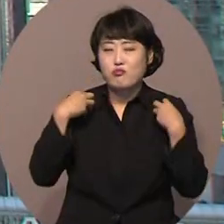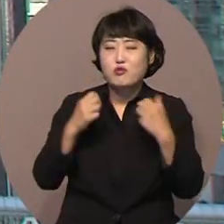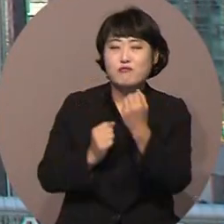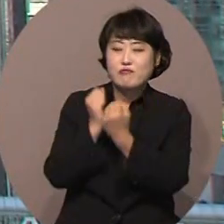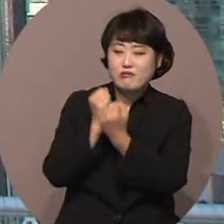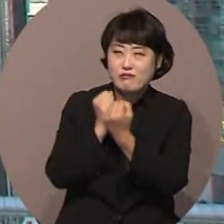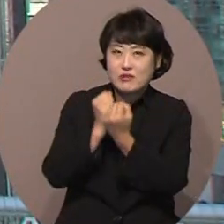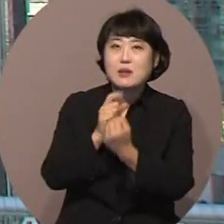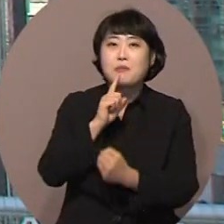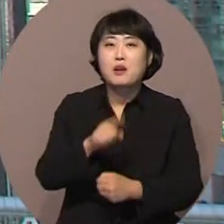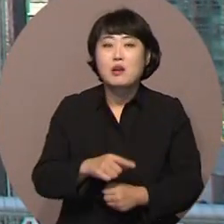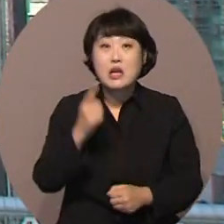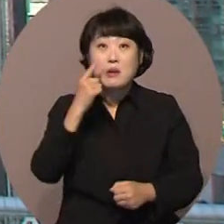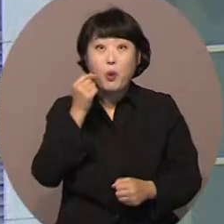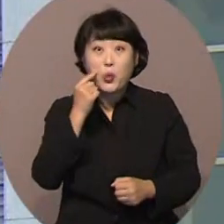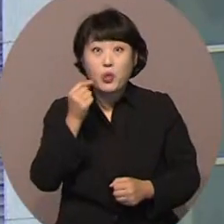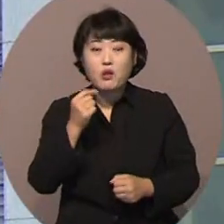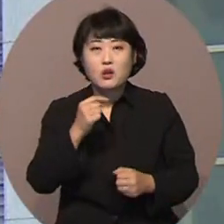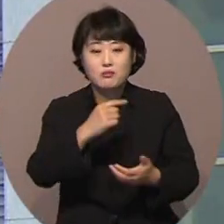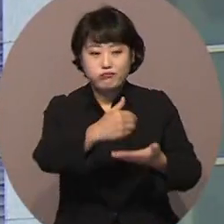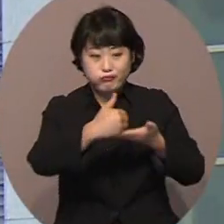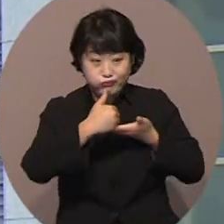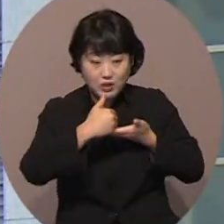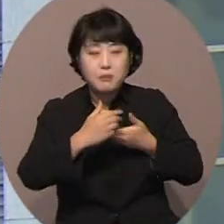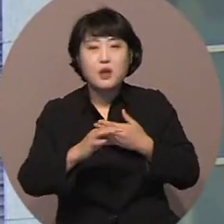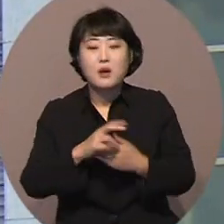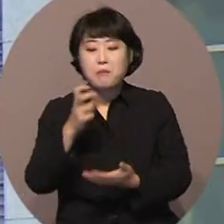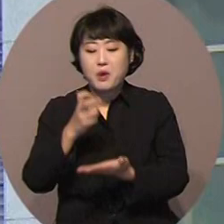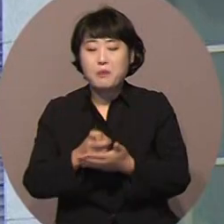외교부는 일본의 요청이 들어오면 국내 법령에 따라